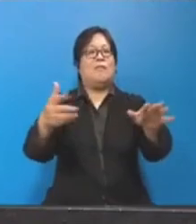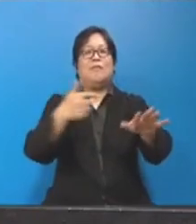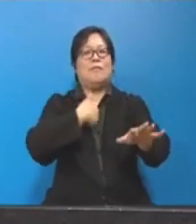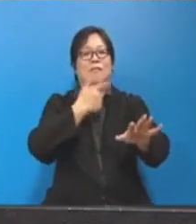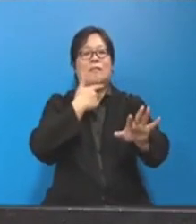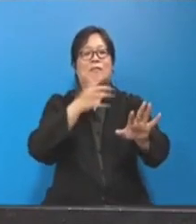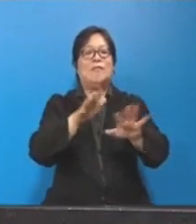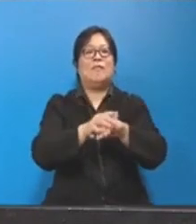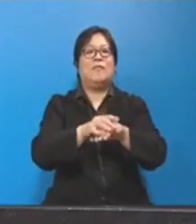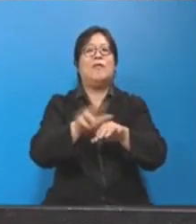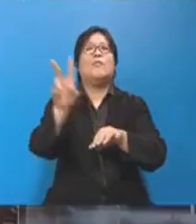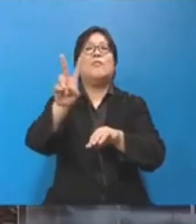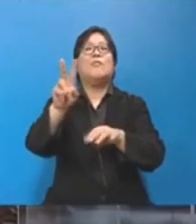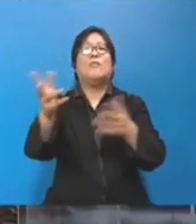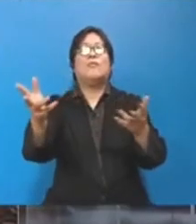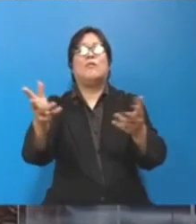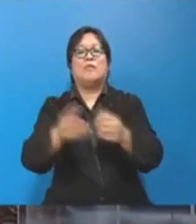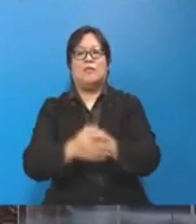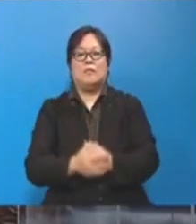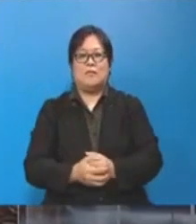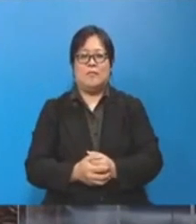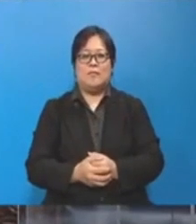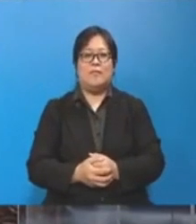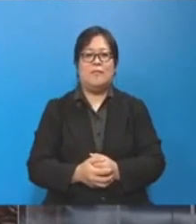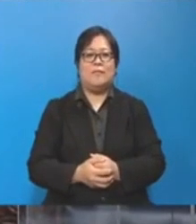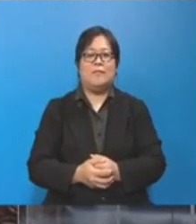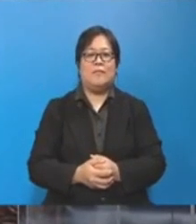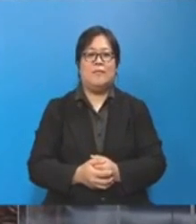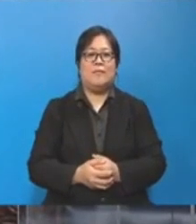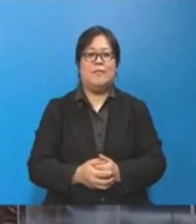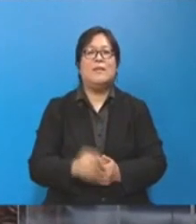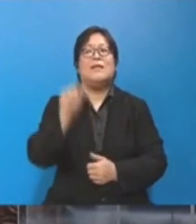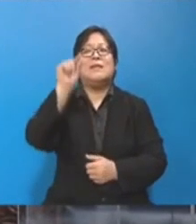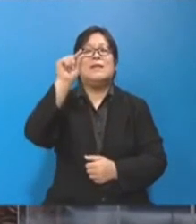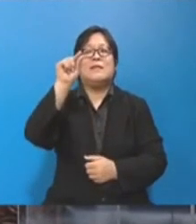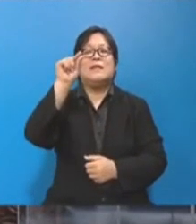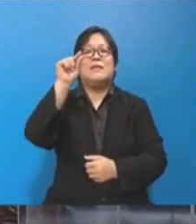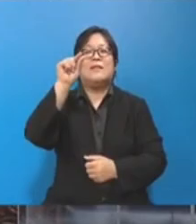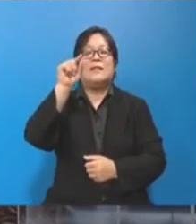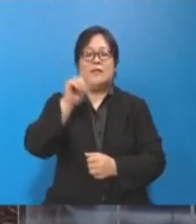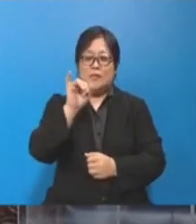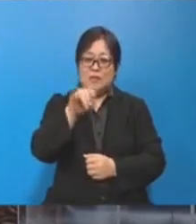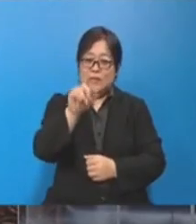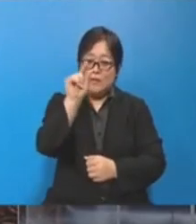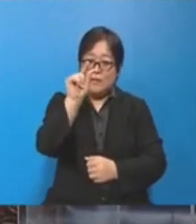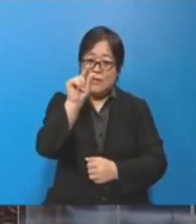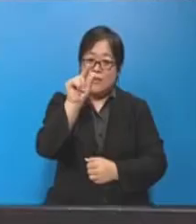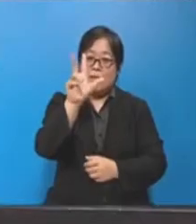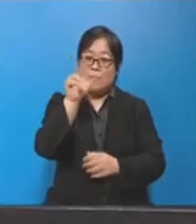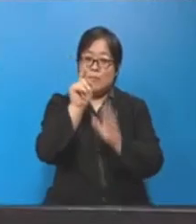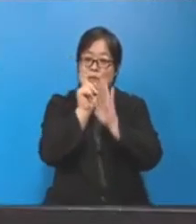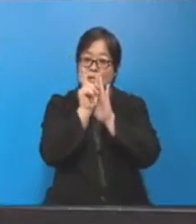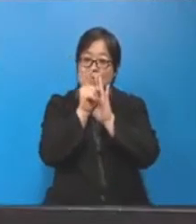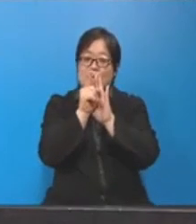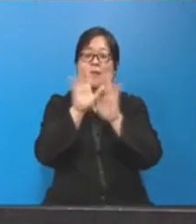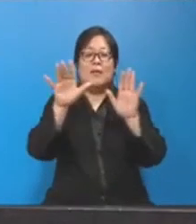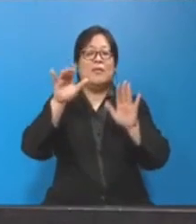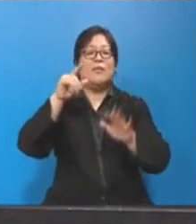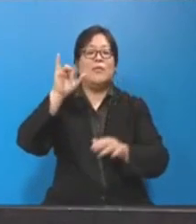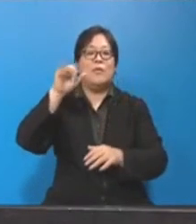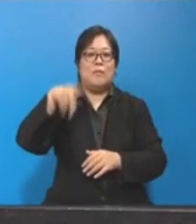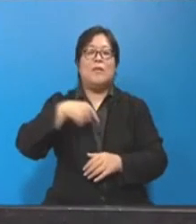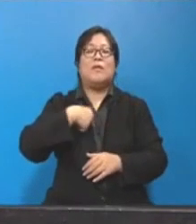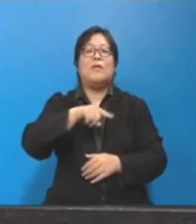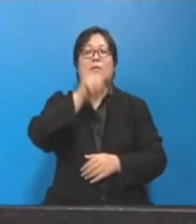begitu lalu aduk yang kedua nih saya ada hai skipio oke fisik aja 30 sukrosa dan bertuah